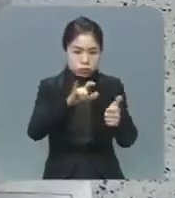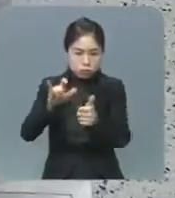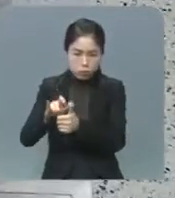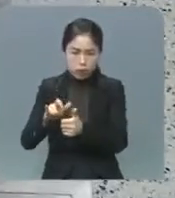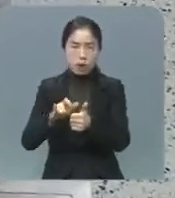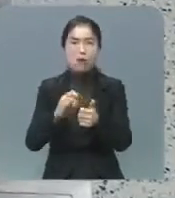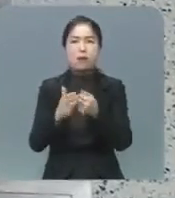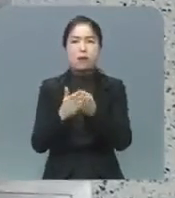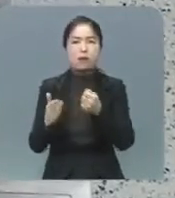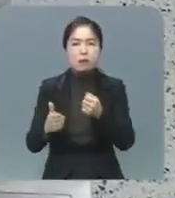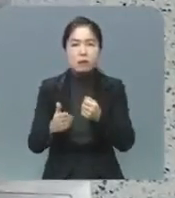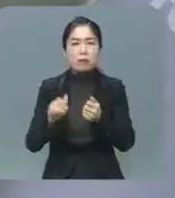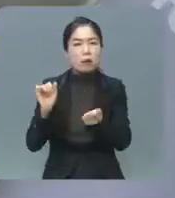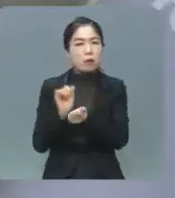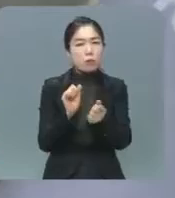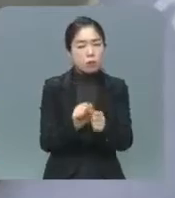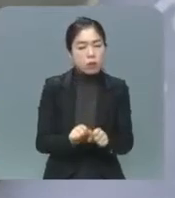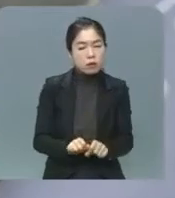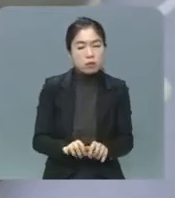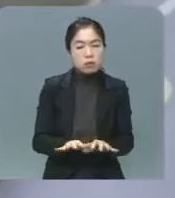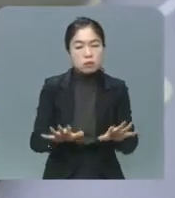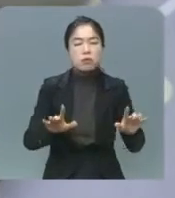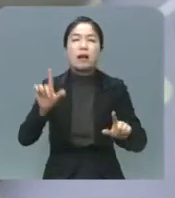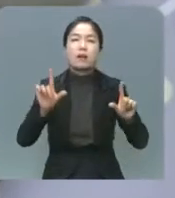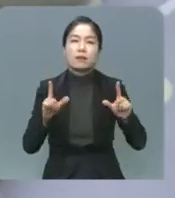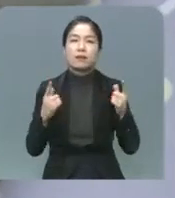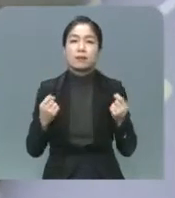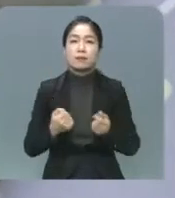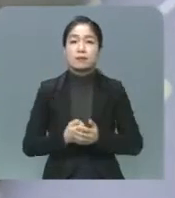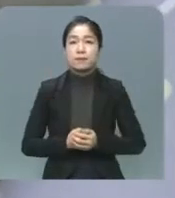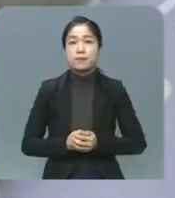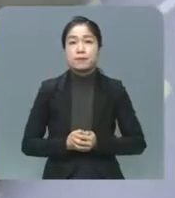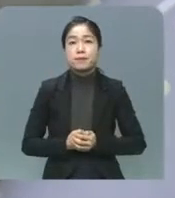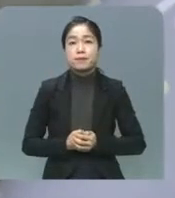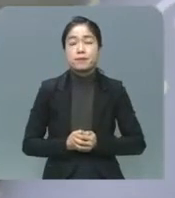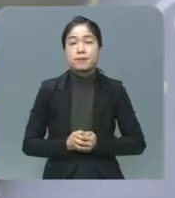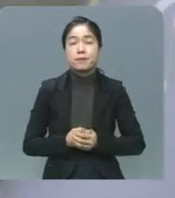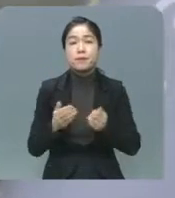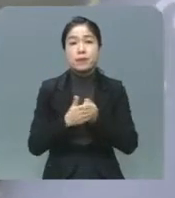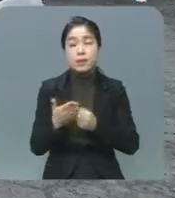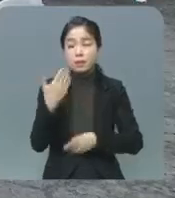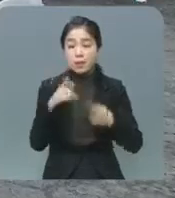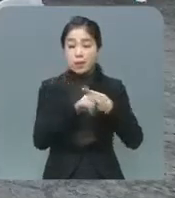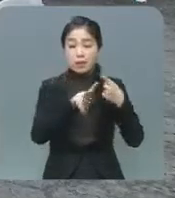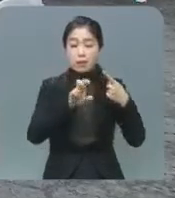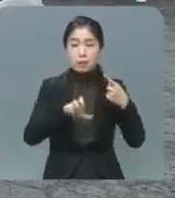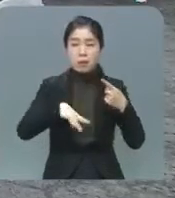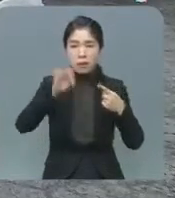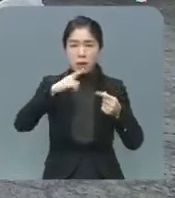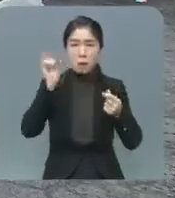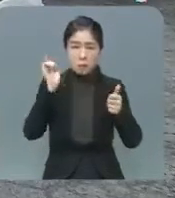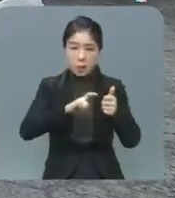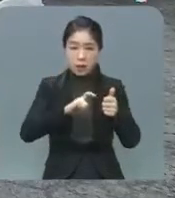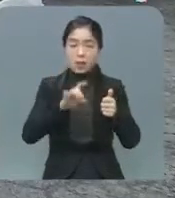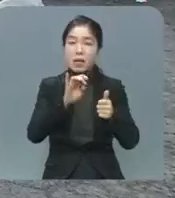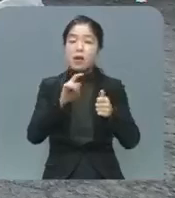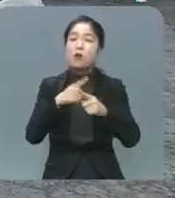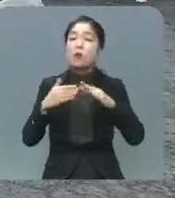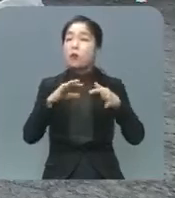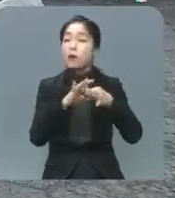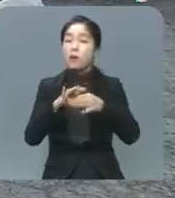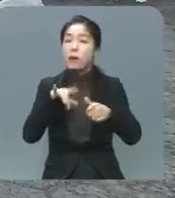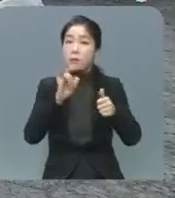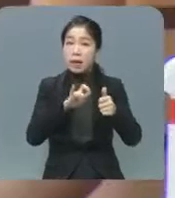확진자로 분류되면서 감염이 지역사회로 전파되는 양상인데요. 이에 따라 지난달 25일 처음 발생한 안디옥 교회